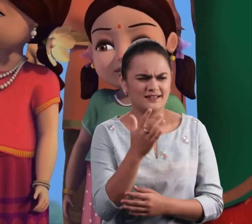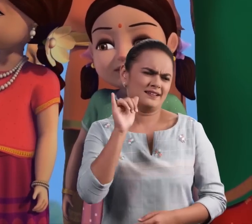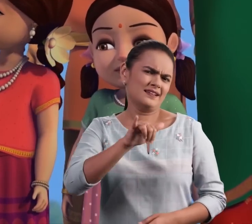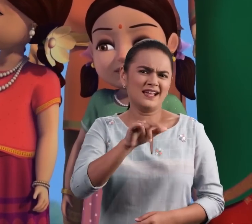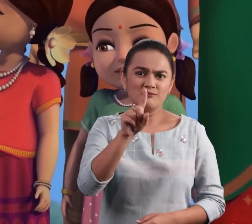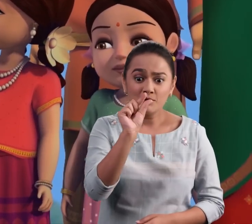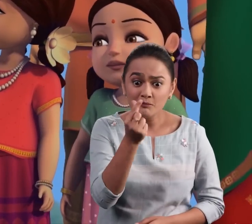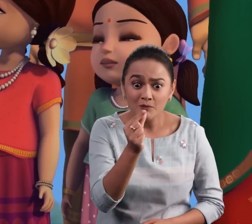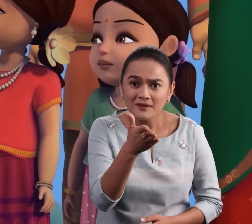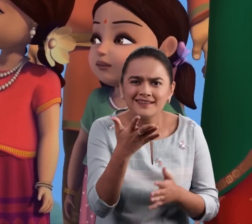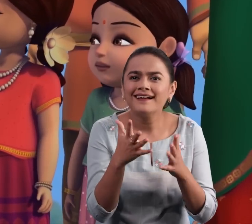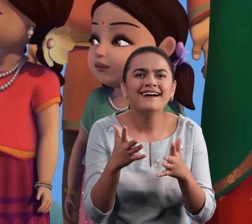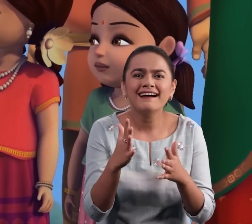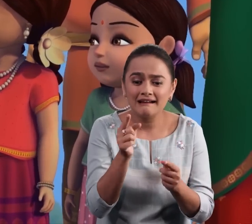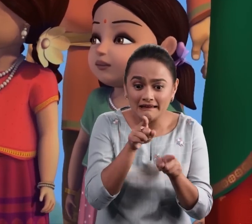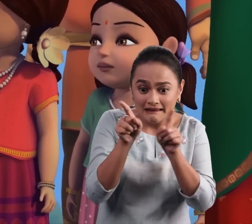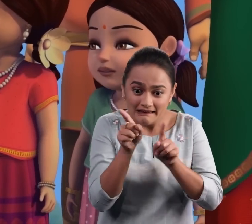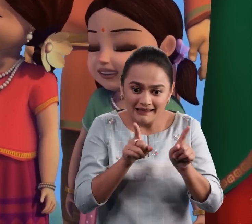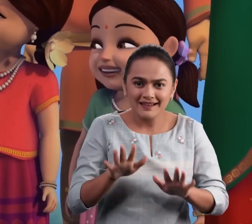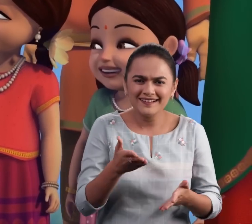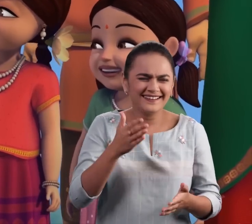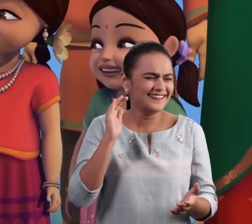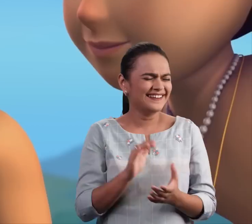हैं, परंतु मोतियाँ नहीं, कांटे।